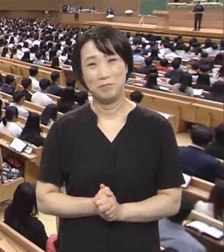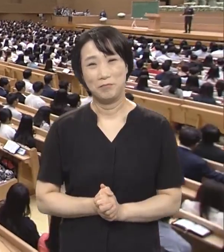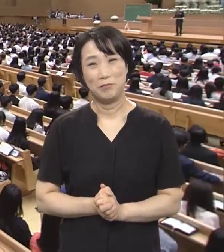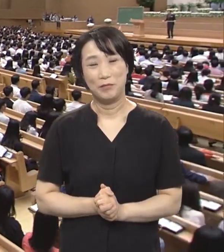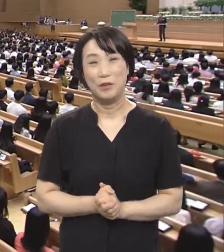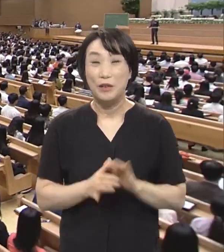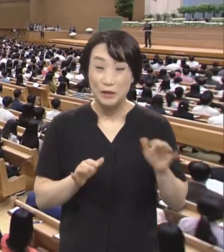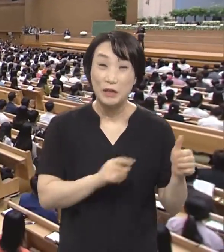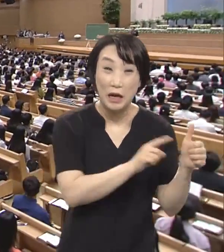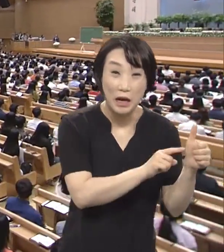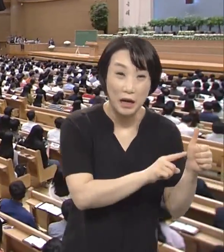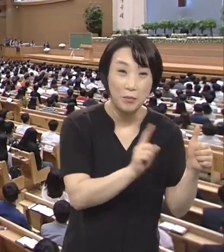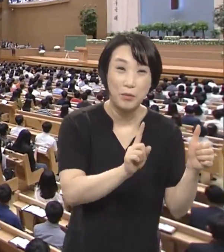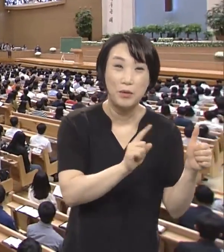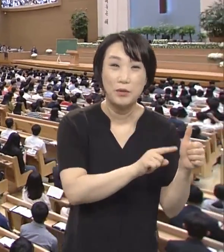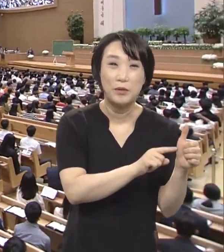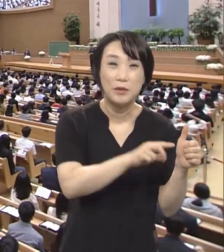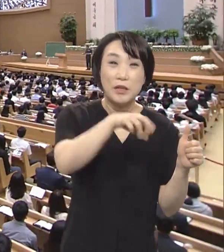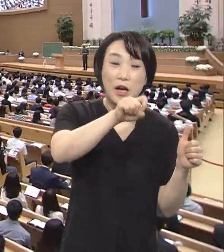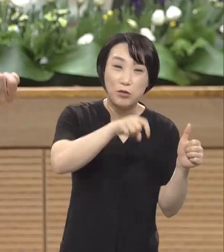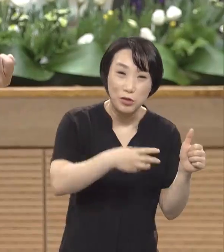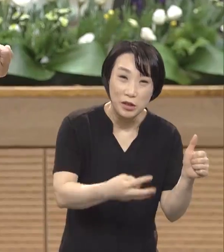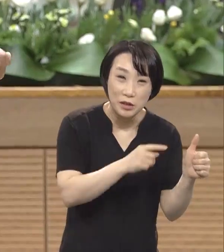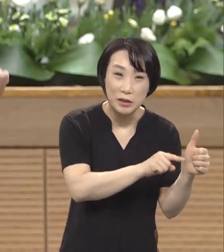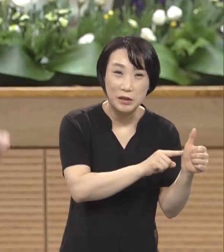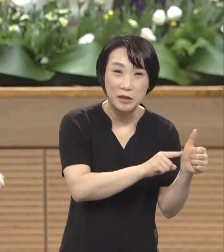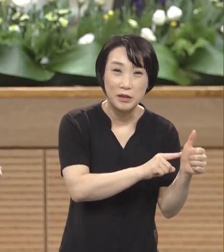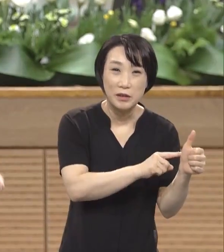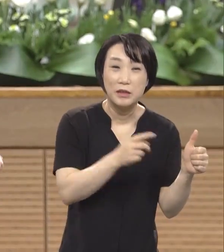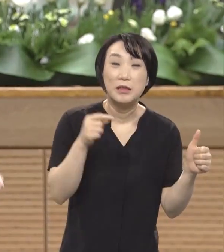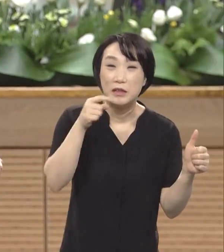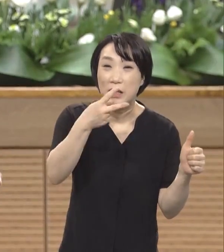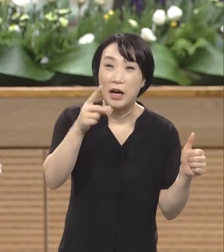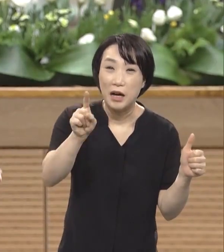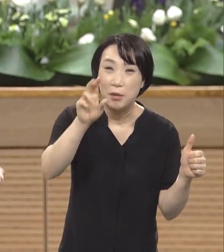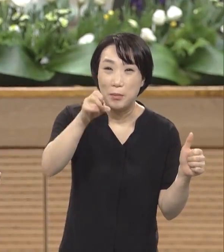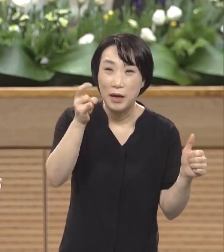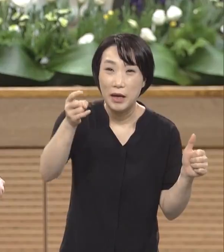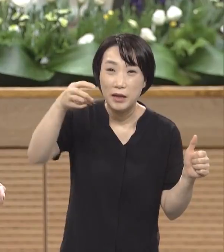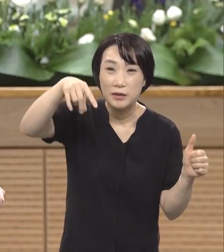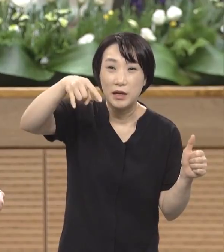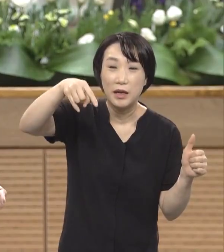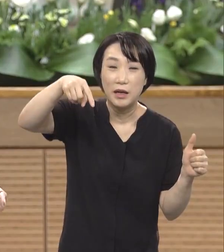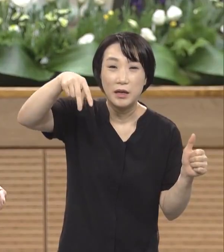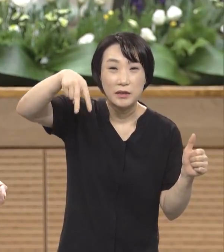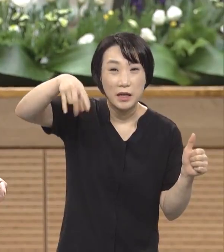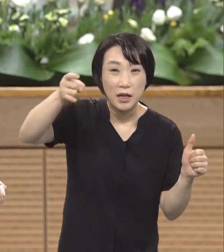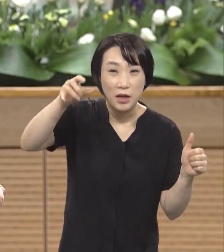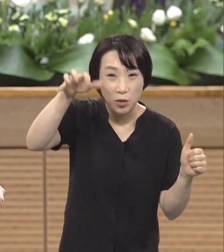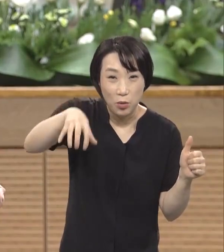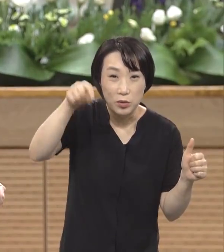담배 속에서 주의 목소리를 듣는 순간